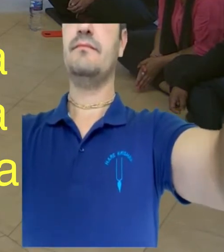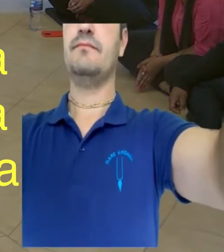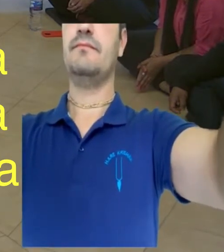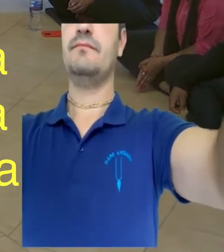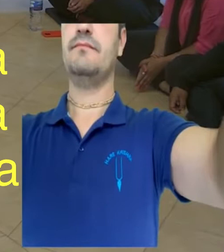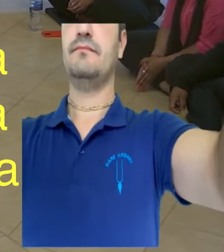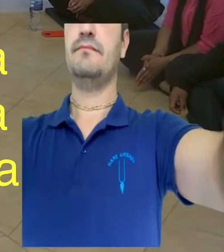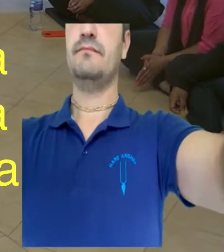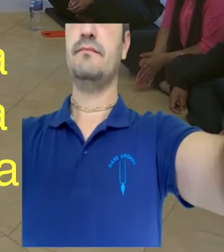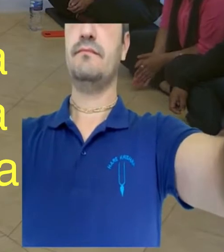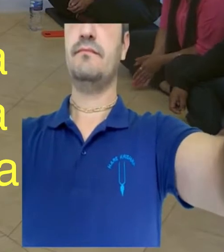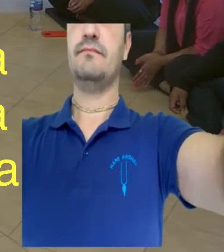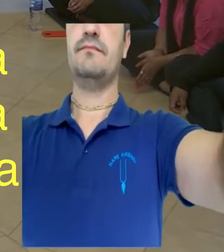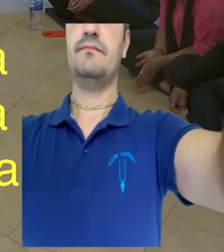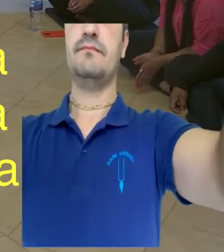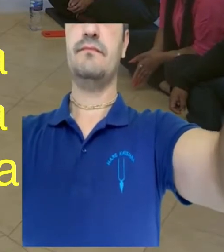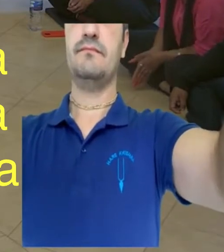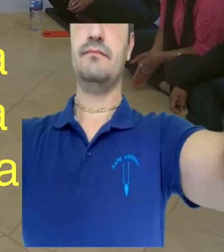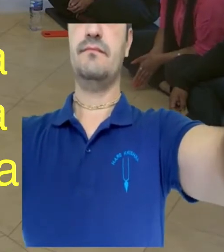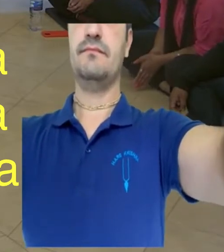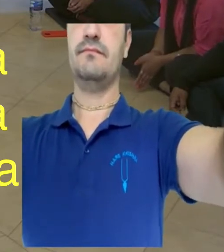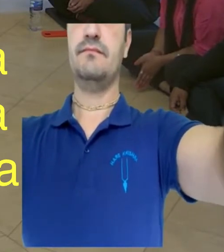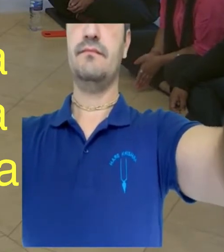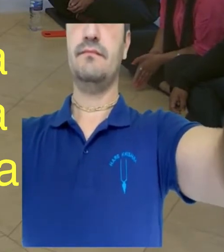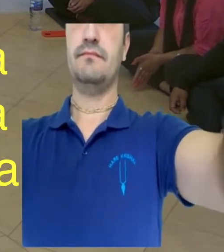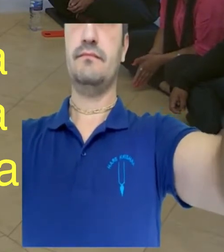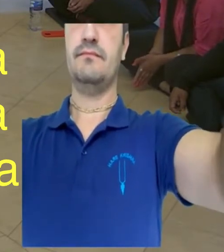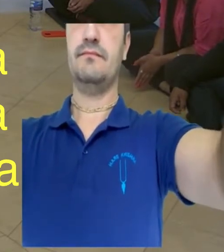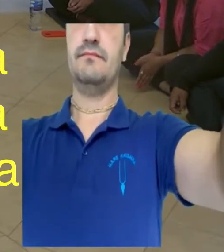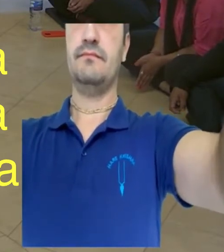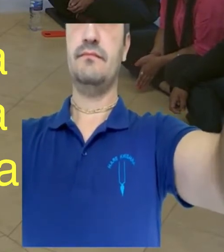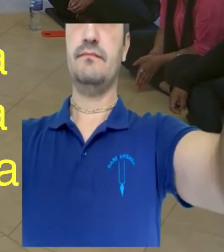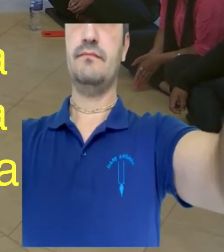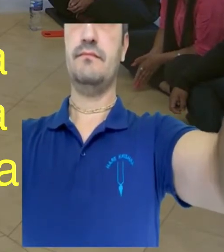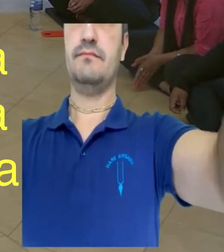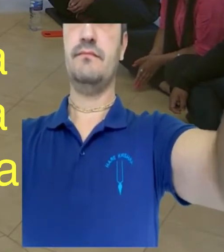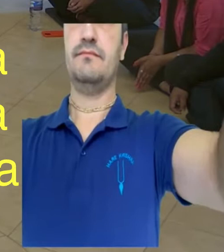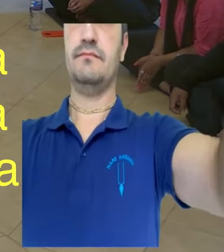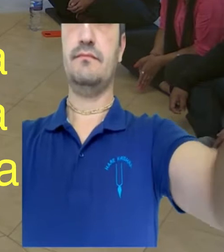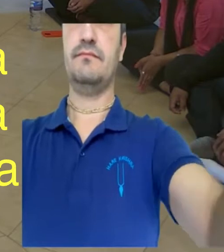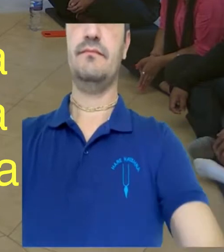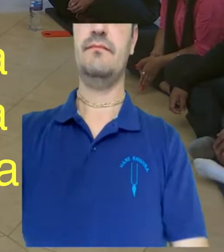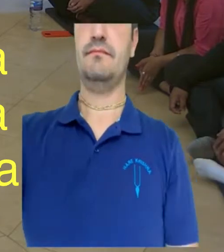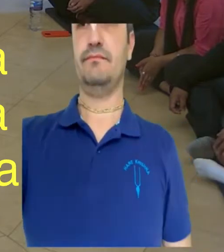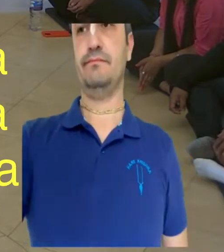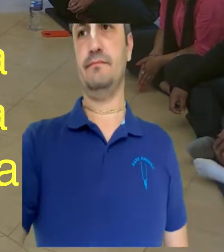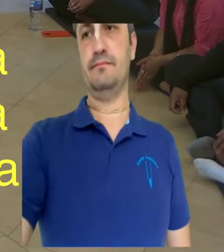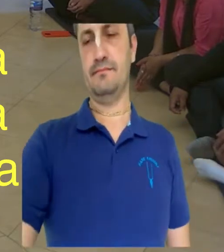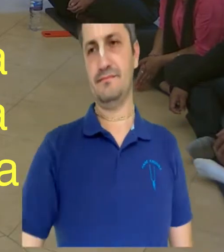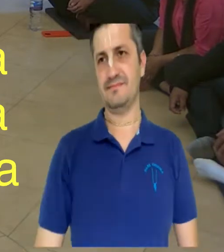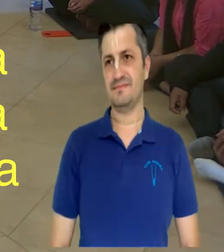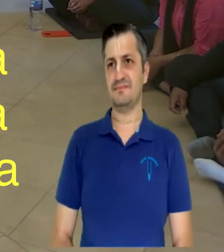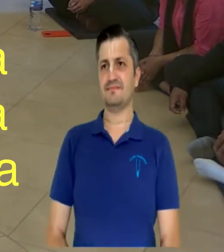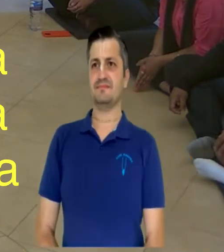हरे हरे राम राम राम हरे हरे।